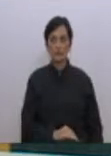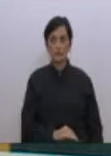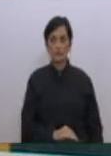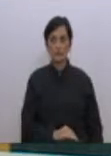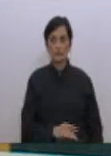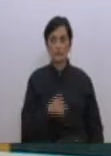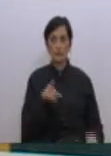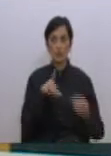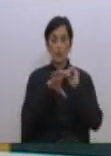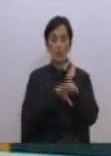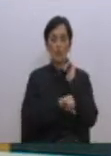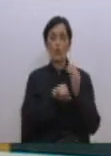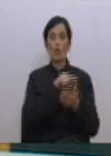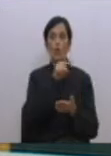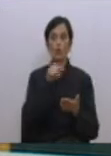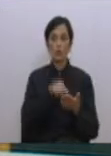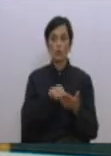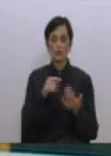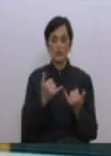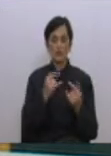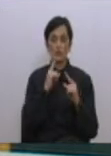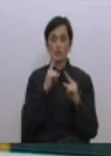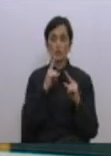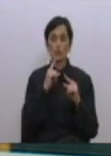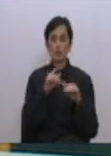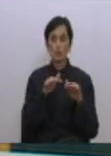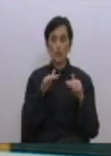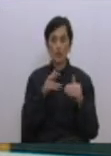ეს ბოლო საკითხი არის და ამით გამოცდომას დავასრულებ.